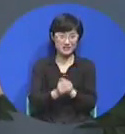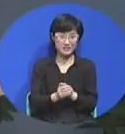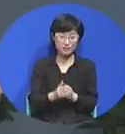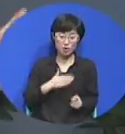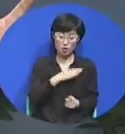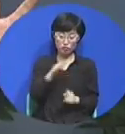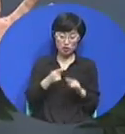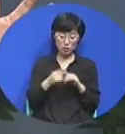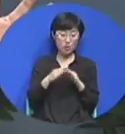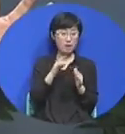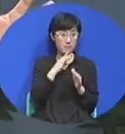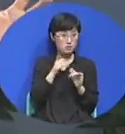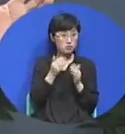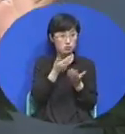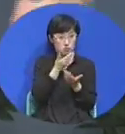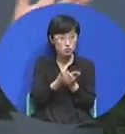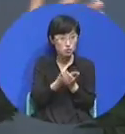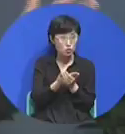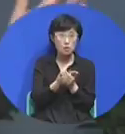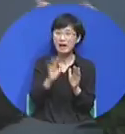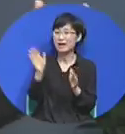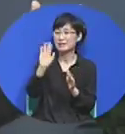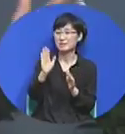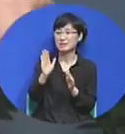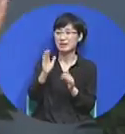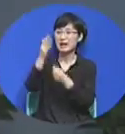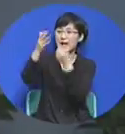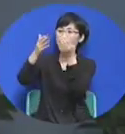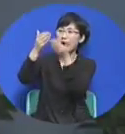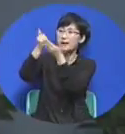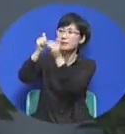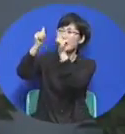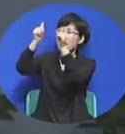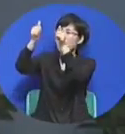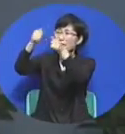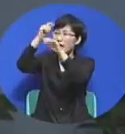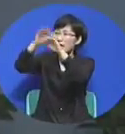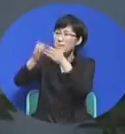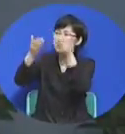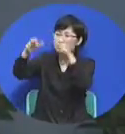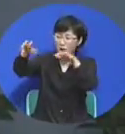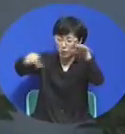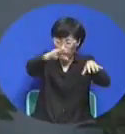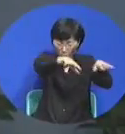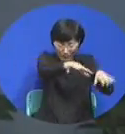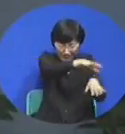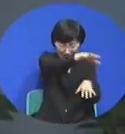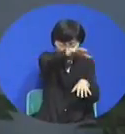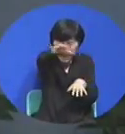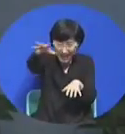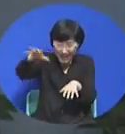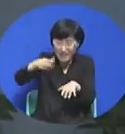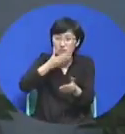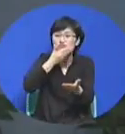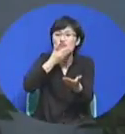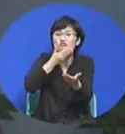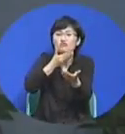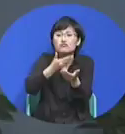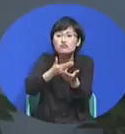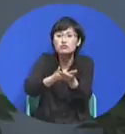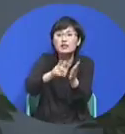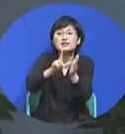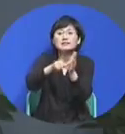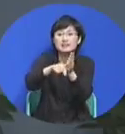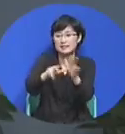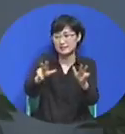중요한 게 아니고 하나님께 경배하는 모든 곳에 중요한 일이 벌어지고 있는 겁니다. It's not just our church that is important. In all